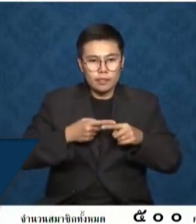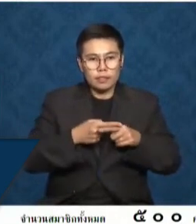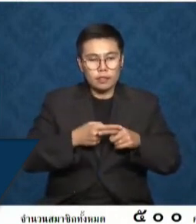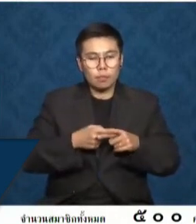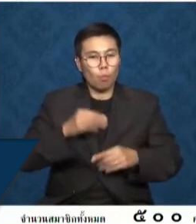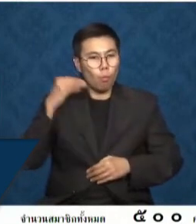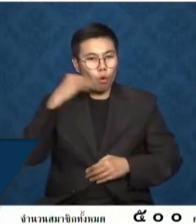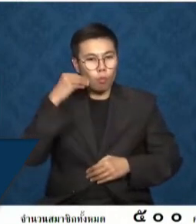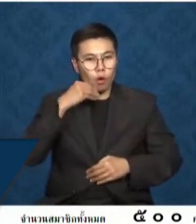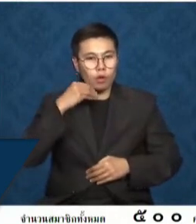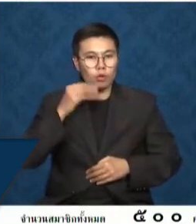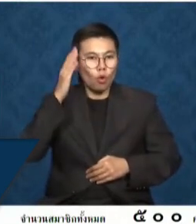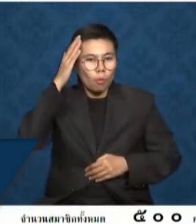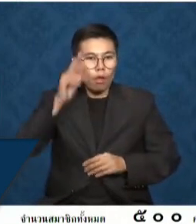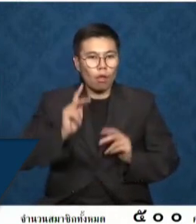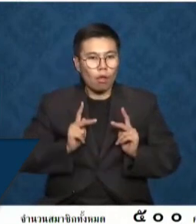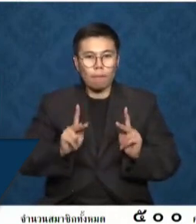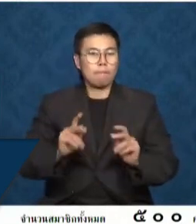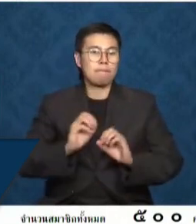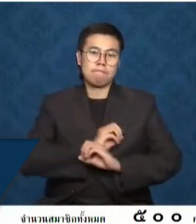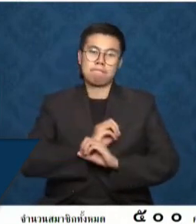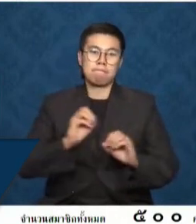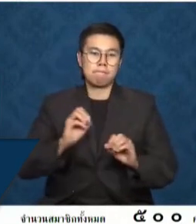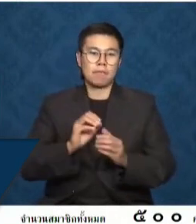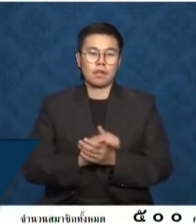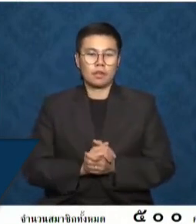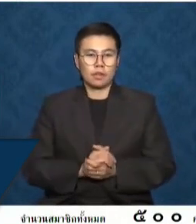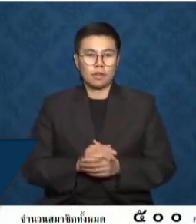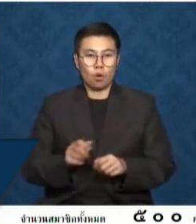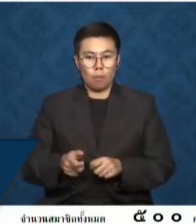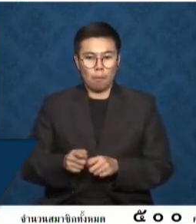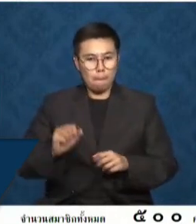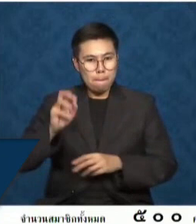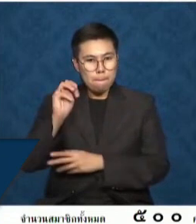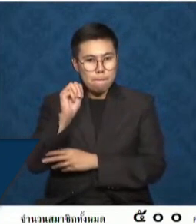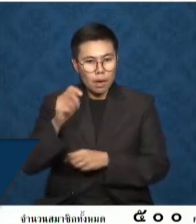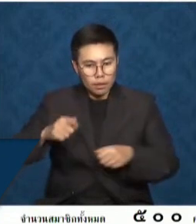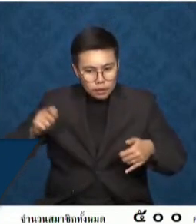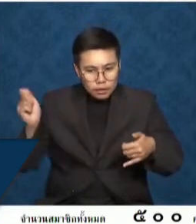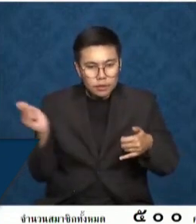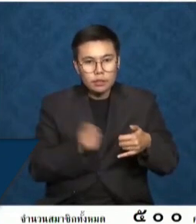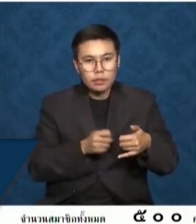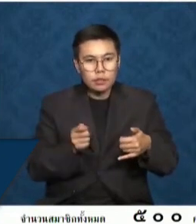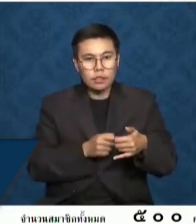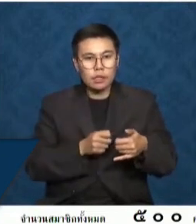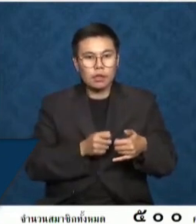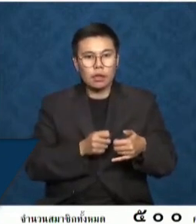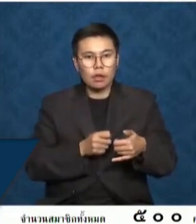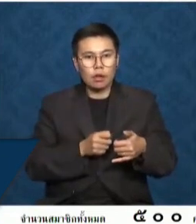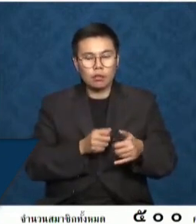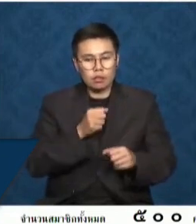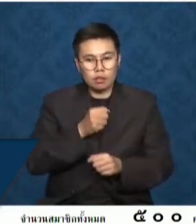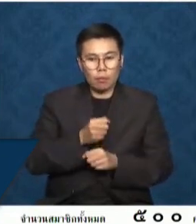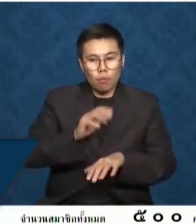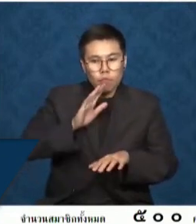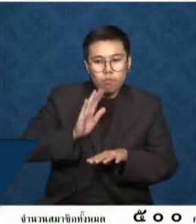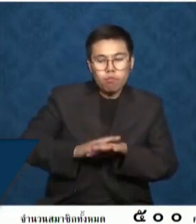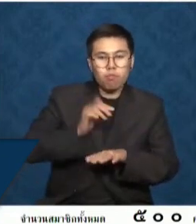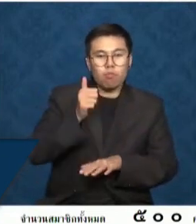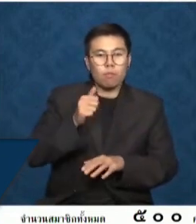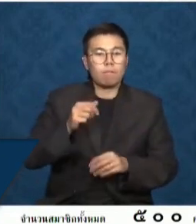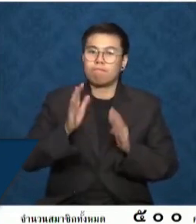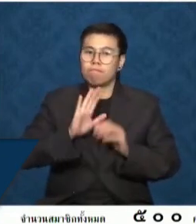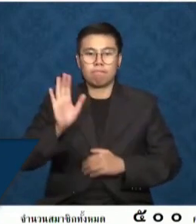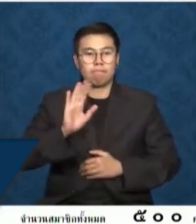วก็ไม่กล้าทำเองแต่ท่านประธานคะไม้เรียวไม่เคยสร้างคนค่ะแต่สร้างความกลัวและอาจจะสร้างผู้ให